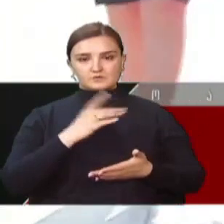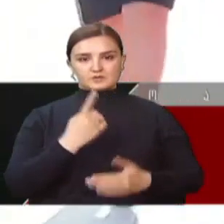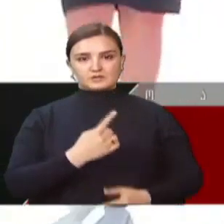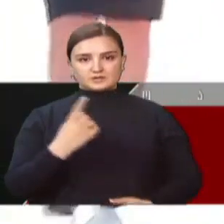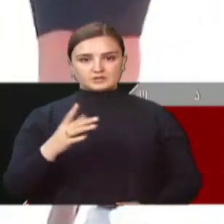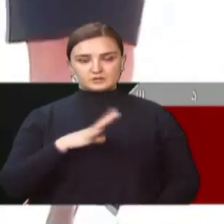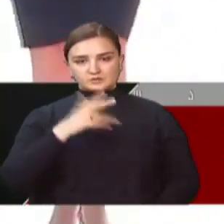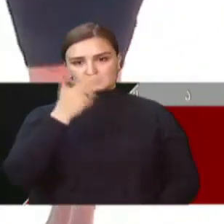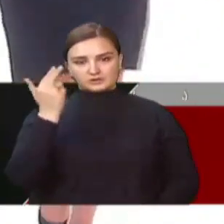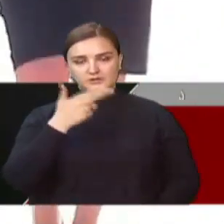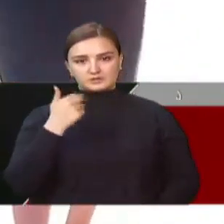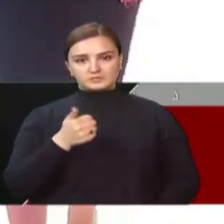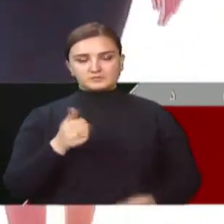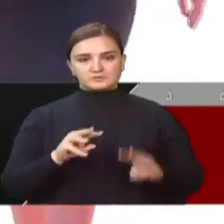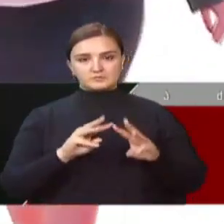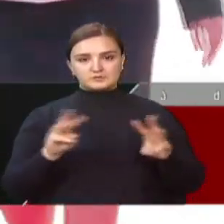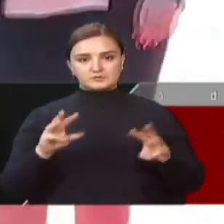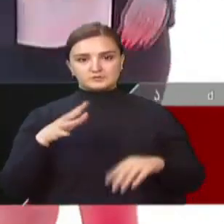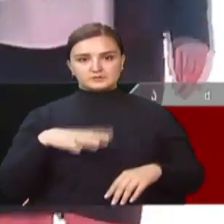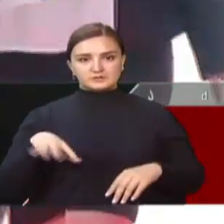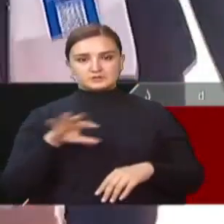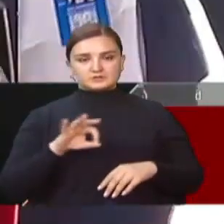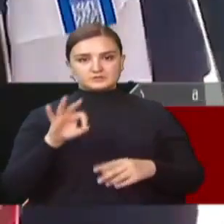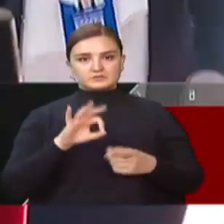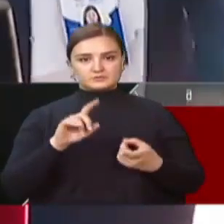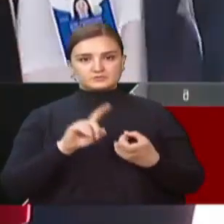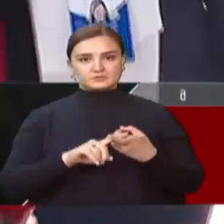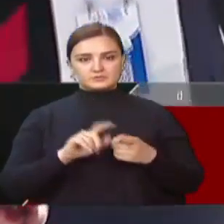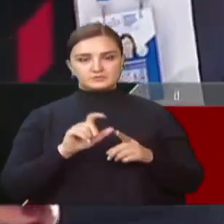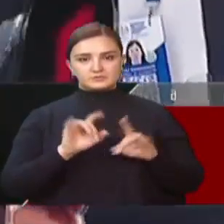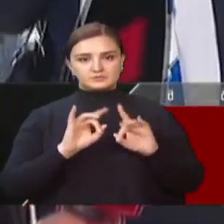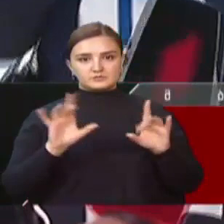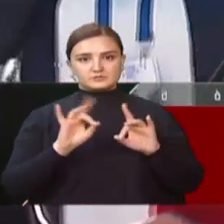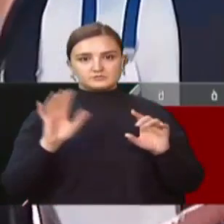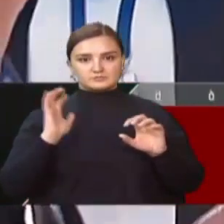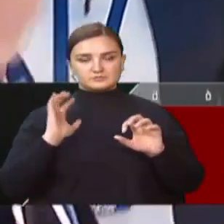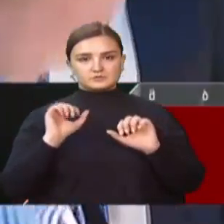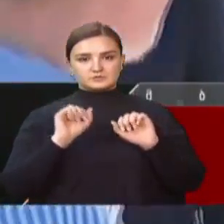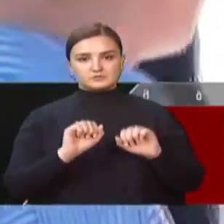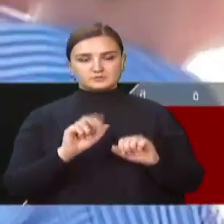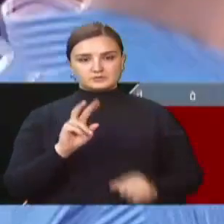Ერთ-ერთი იყო იტალიის პრემიერ-მინისტრი, რომელმაც საქართველოსთან დაკავშირებით გააკეთა მხარდამჭერი განცხადებები,